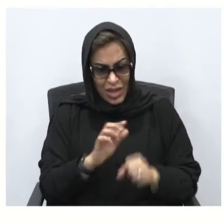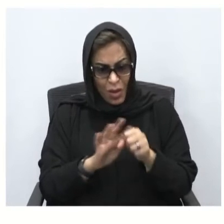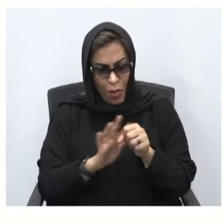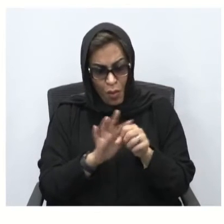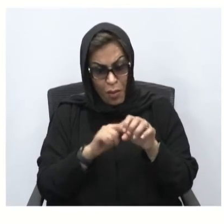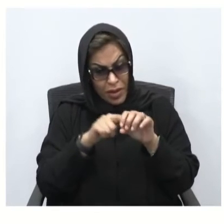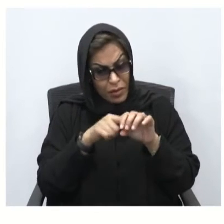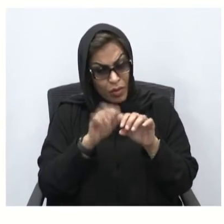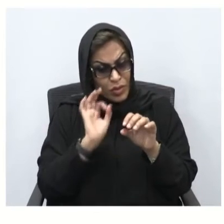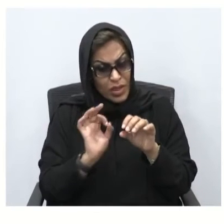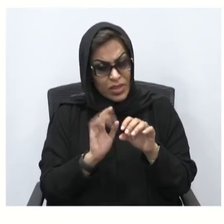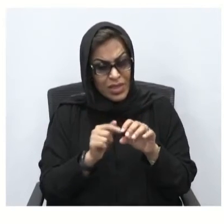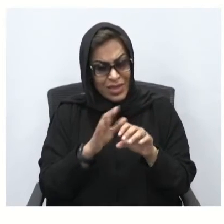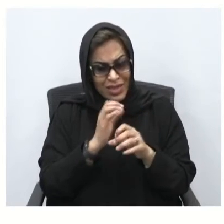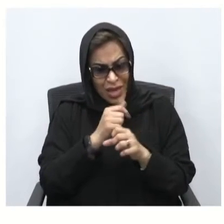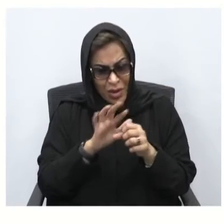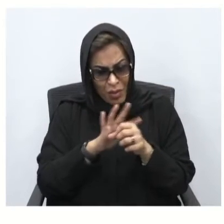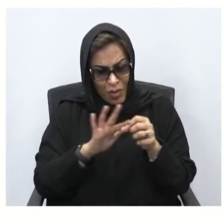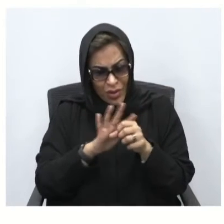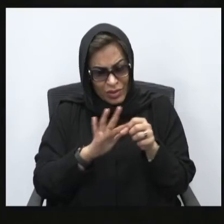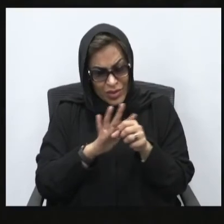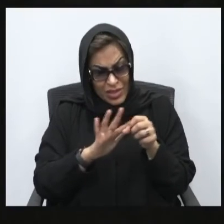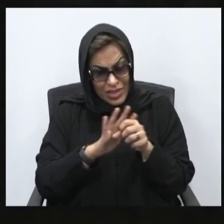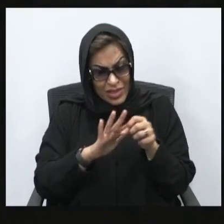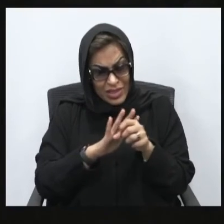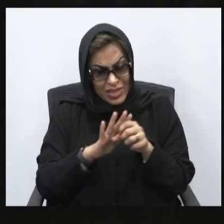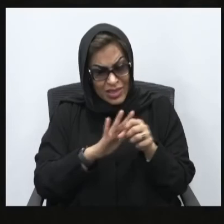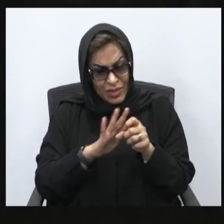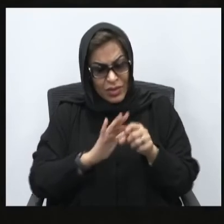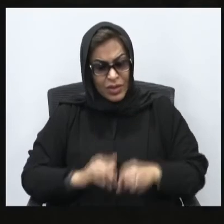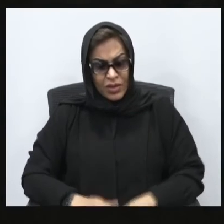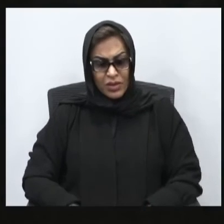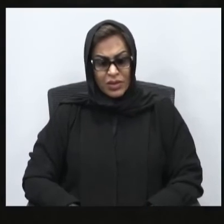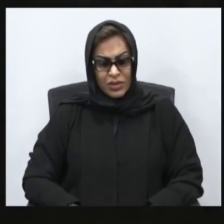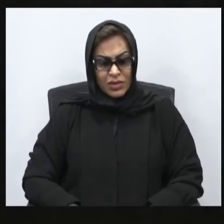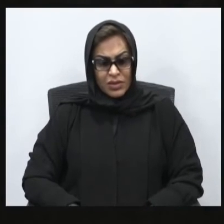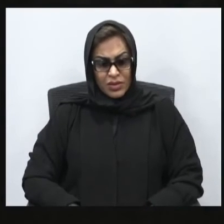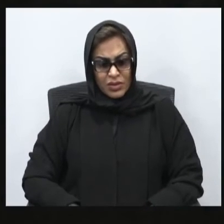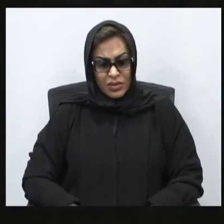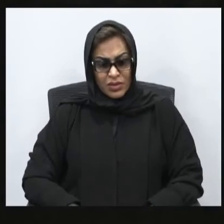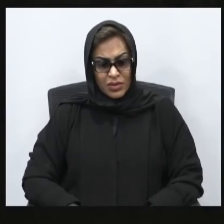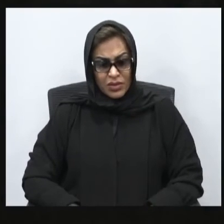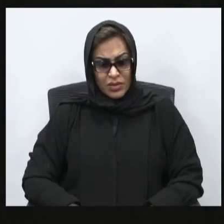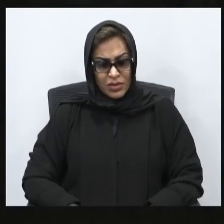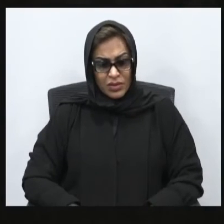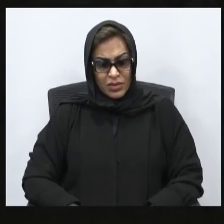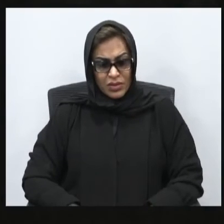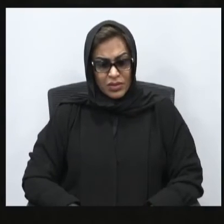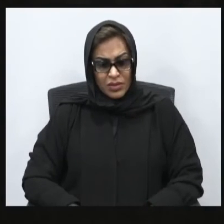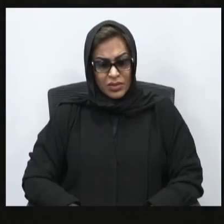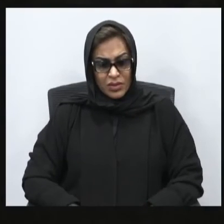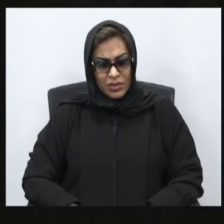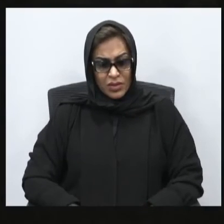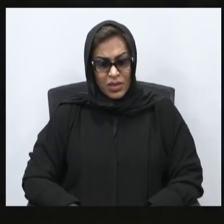مناسب بينما المليئه بالمخاط او فيها التهاب تيكون المجرى ضعيف جدا